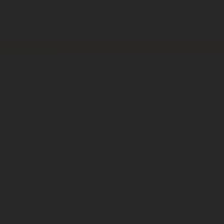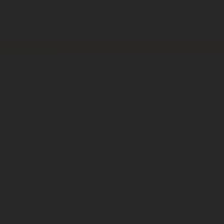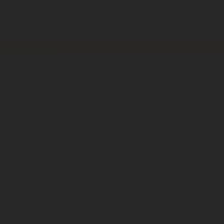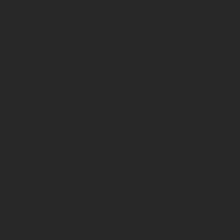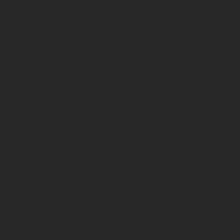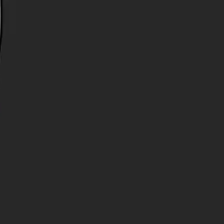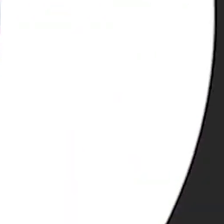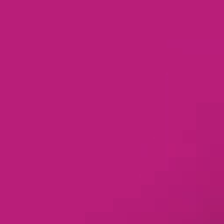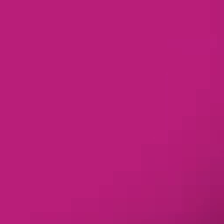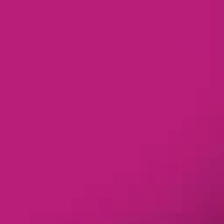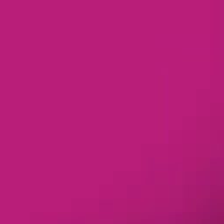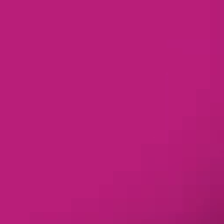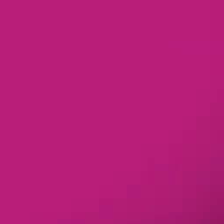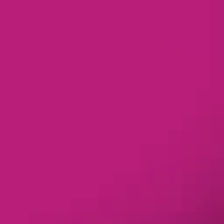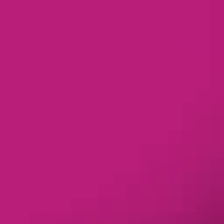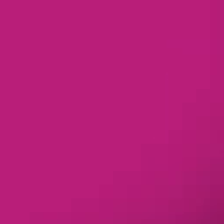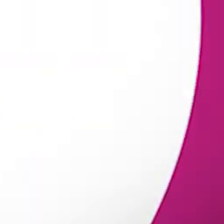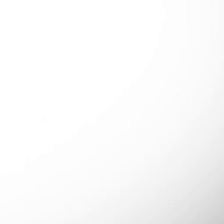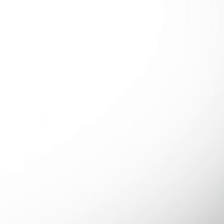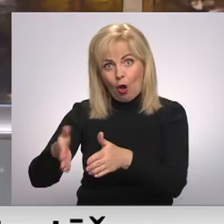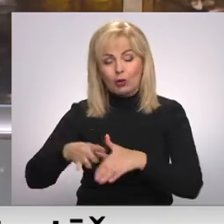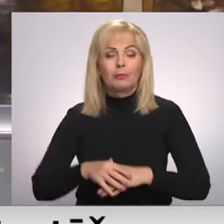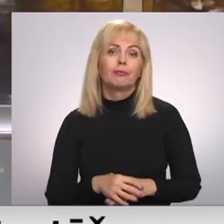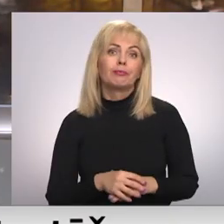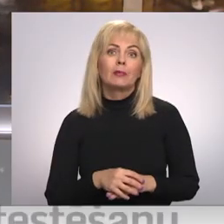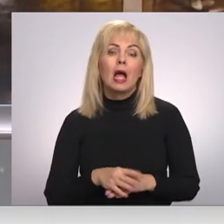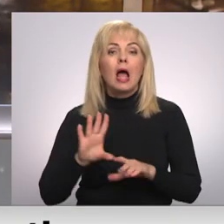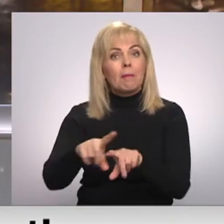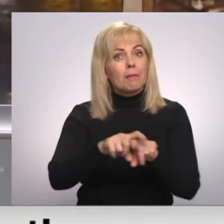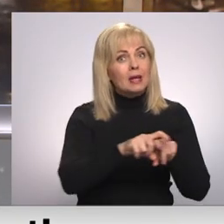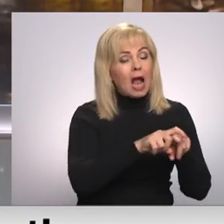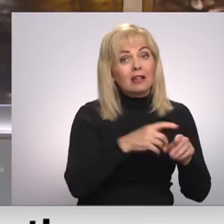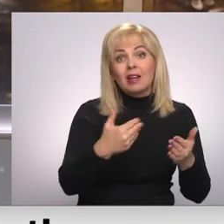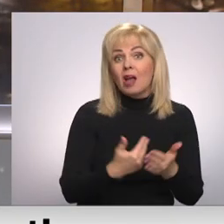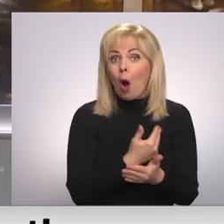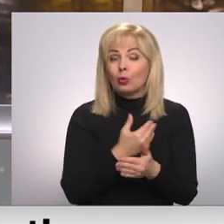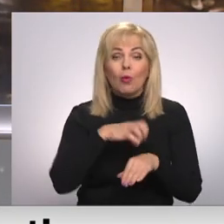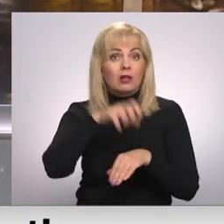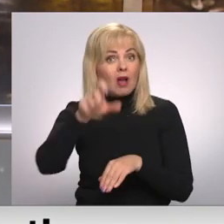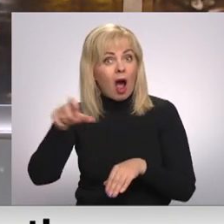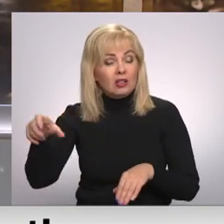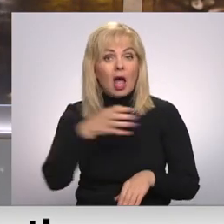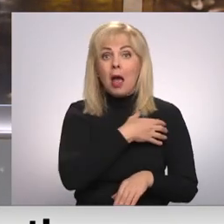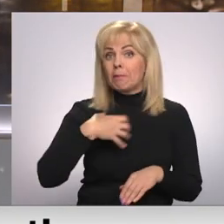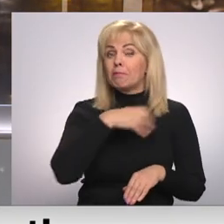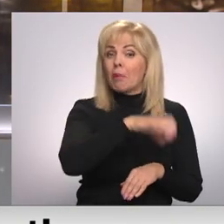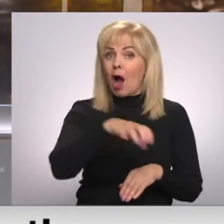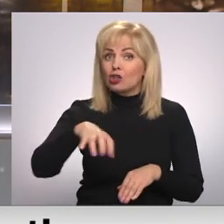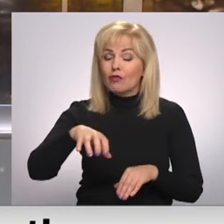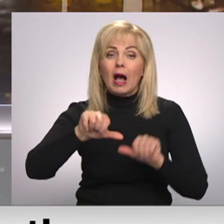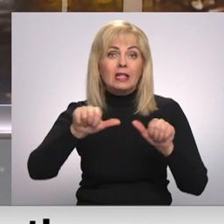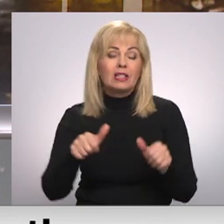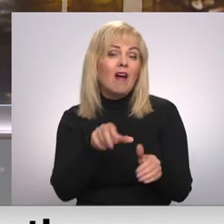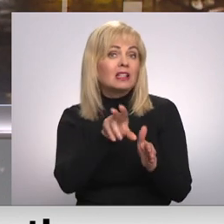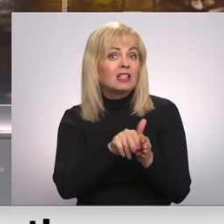Re, viss ēters ir te! Lai piesaistītu jaunos ārstus, daudzās pašvaldībās izveidota speciāla